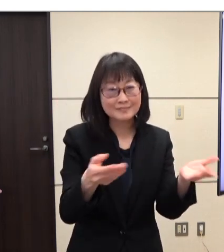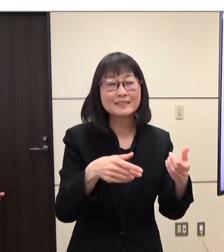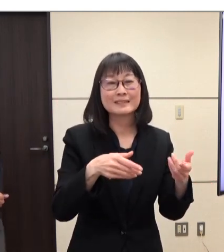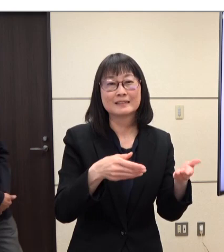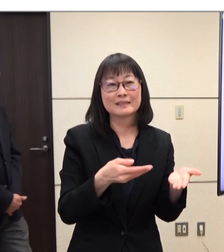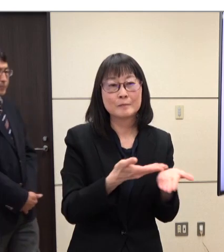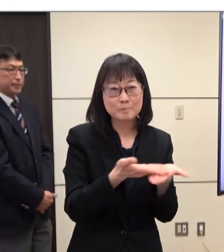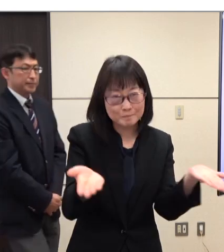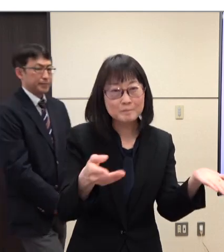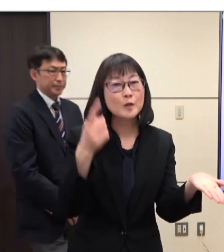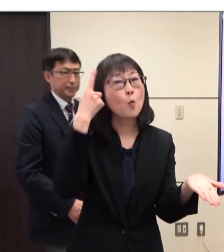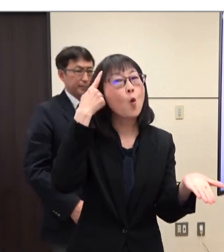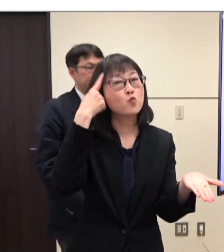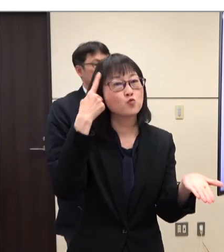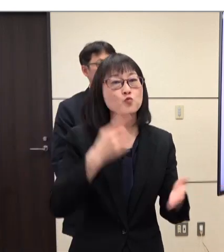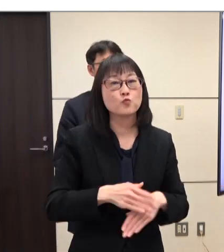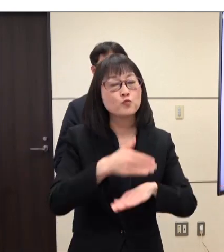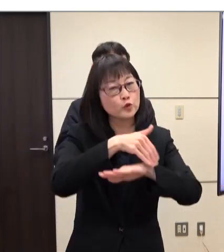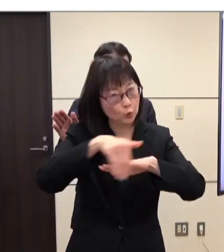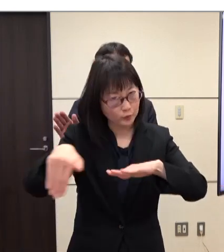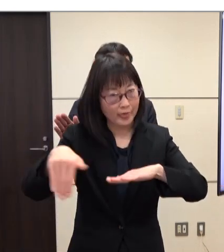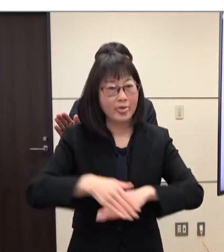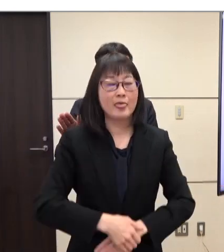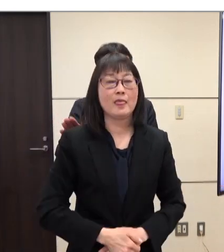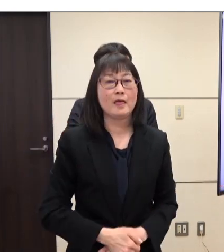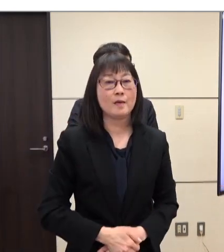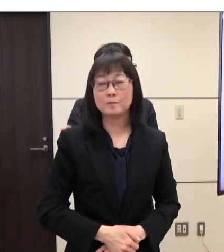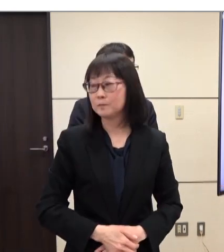。 はい、他に質問ございますか。